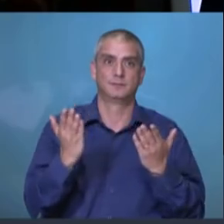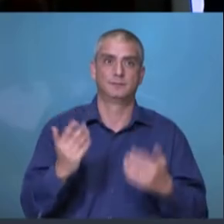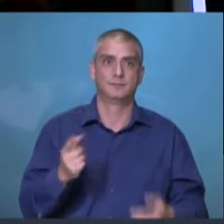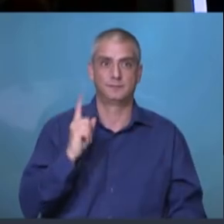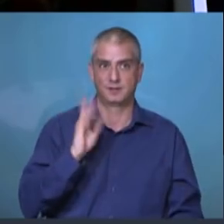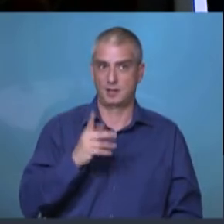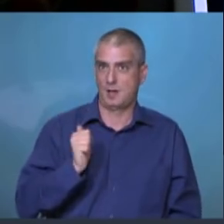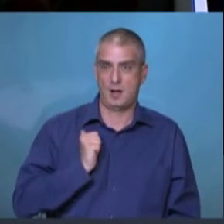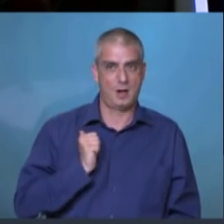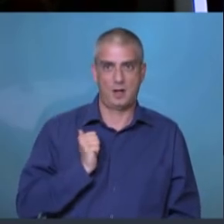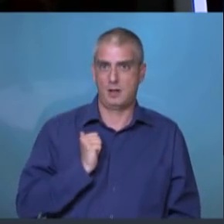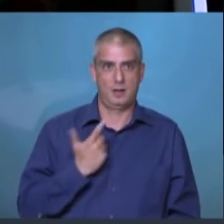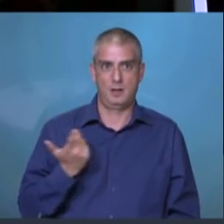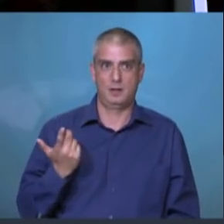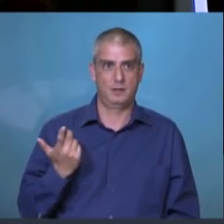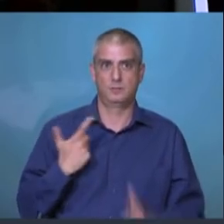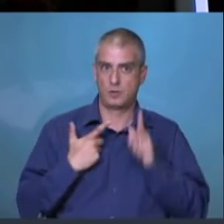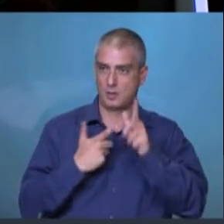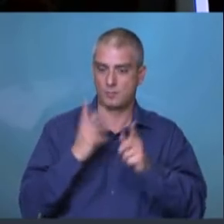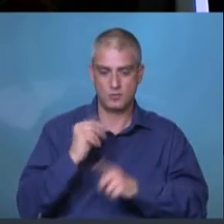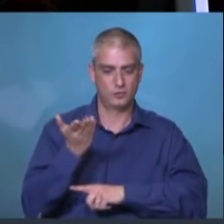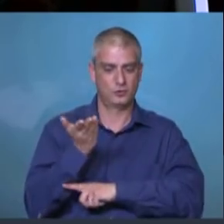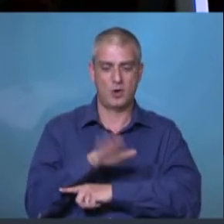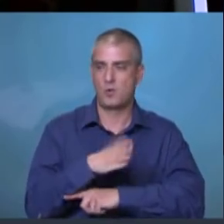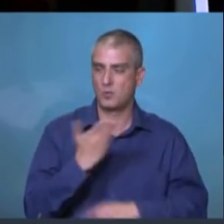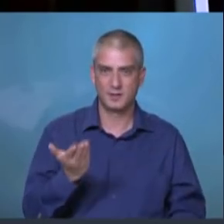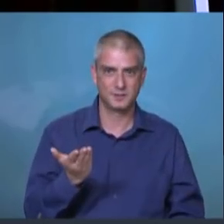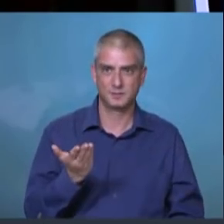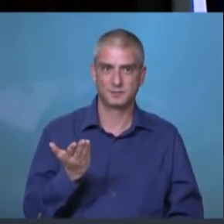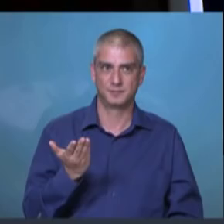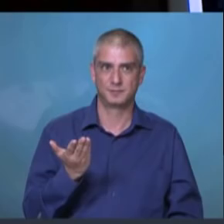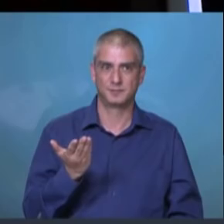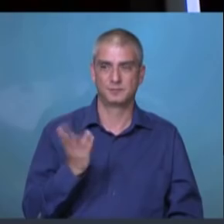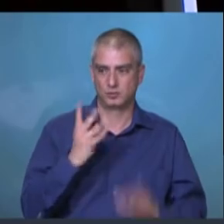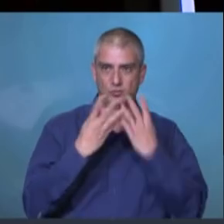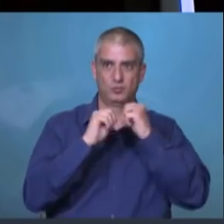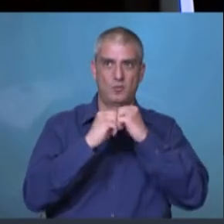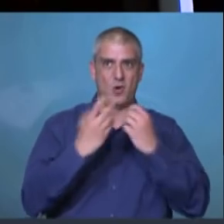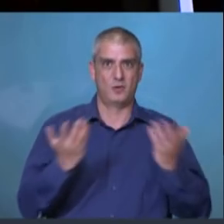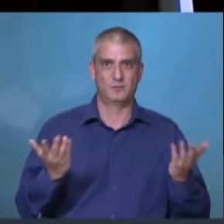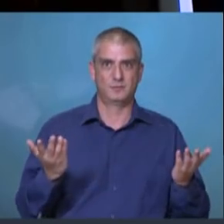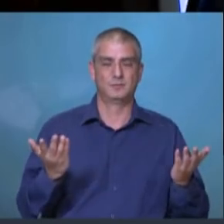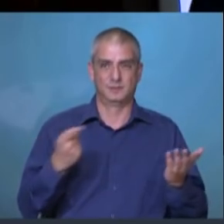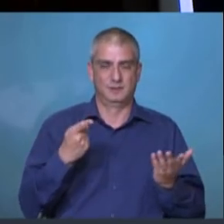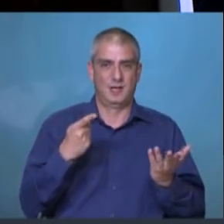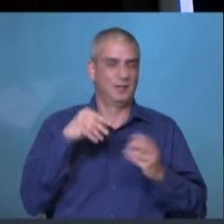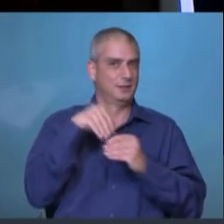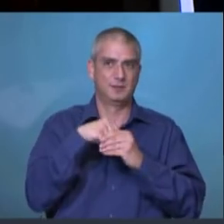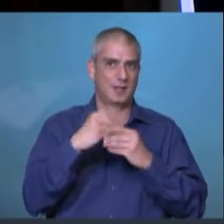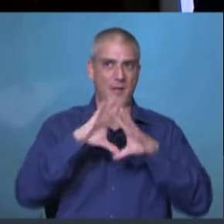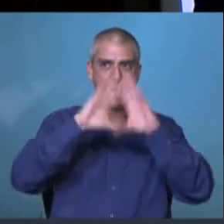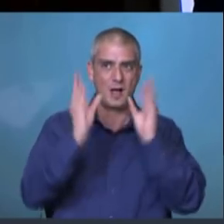אבל יש פה חיילים שנלחמו, ויש פה הרוגים, יש משפחות. כן. זה חלק מאותו